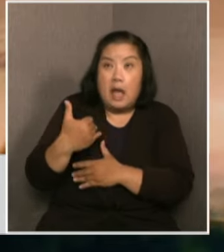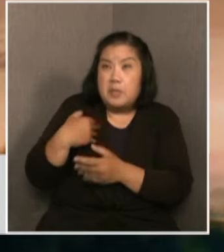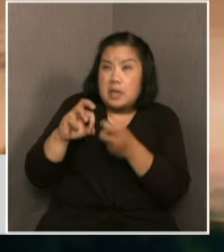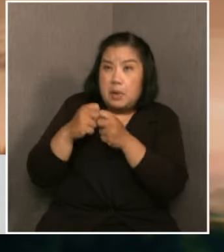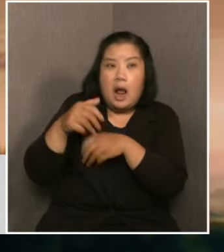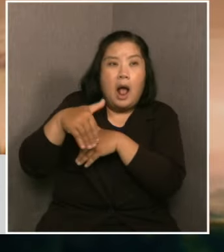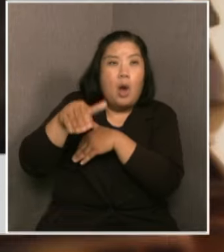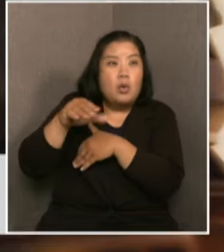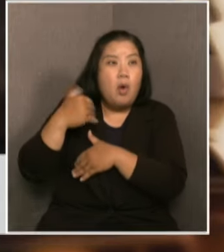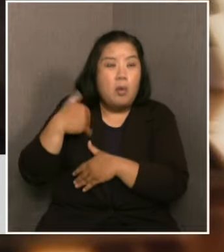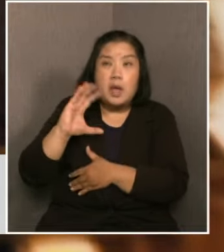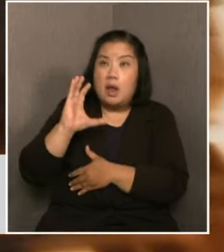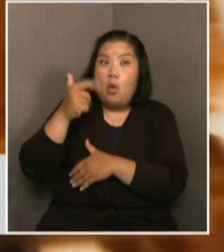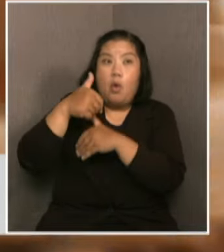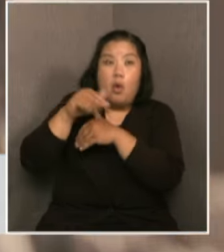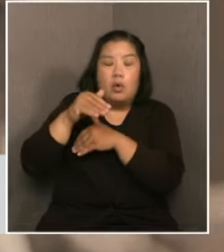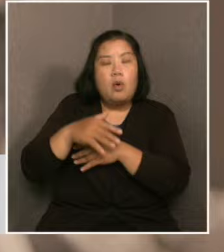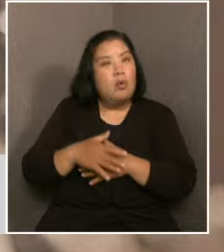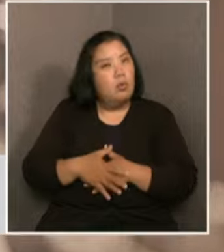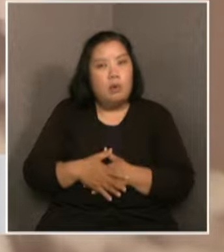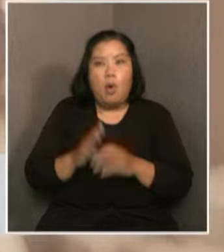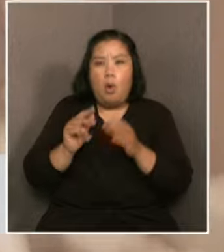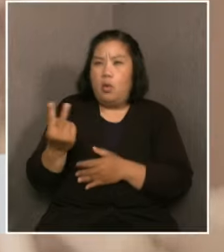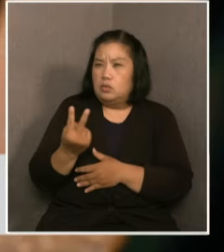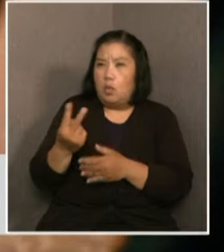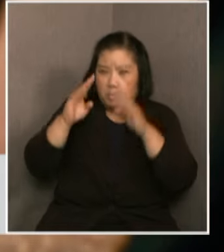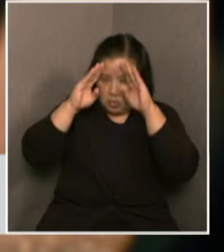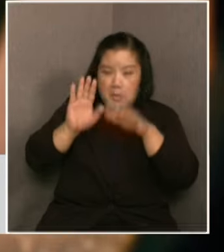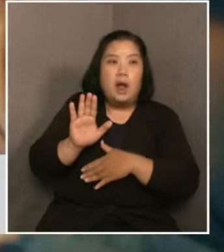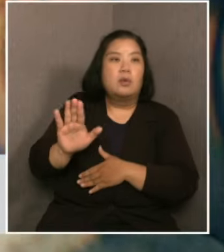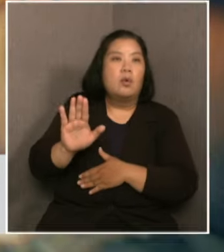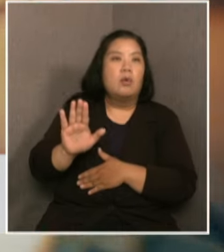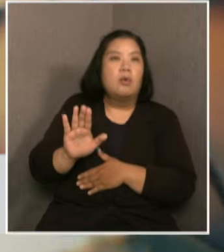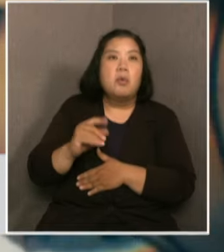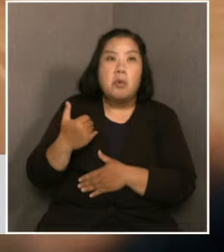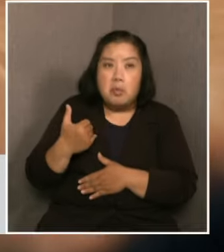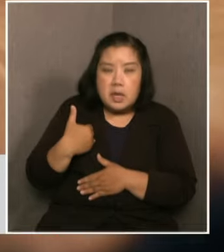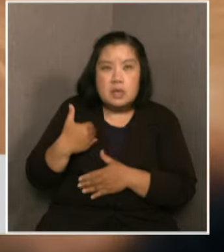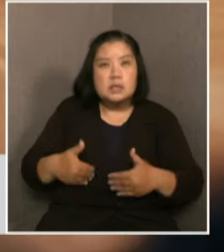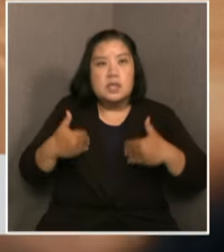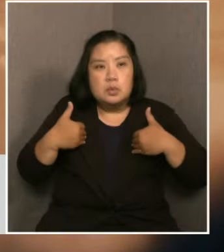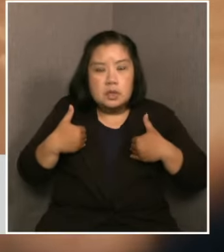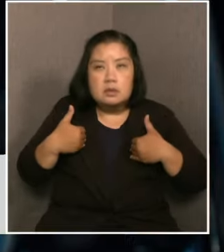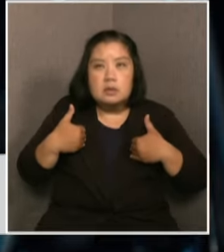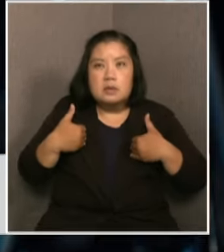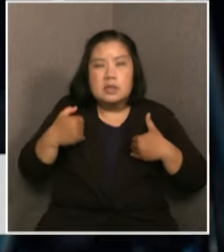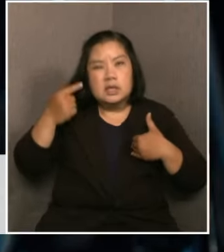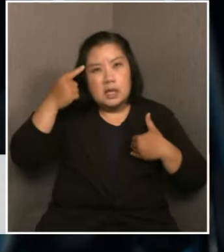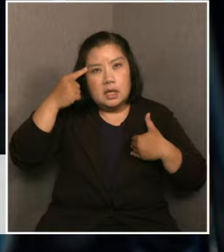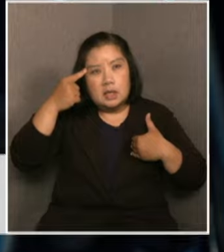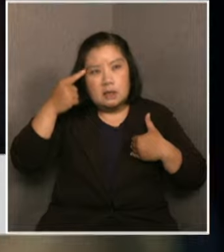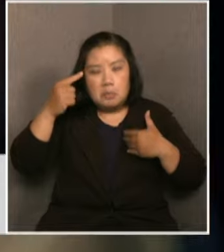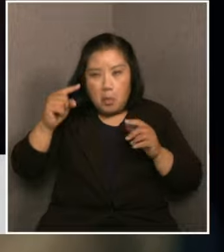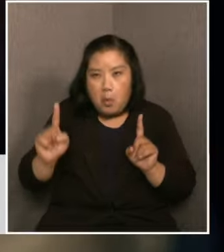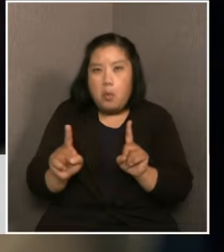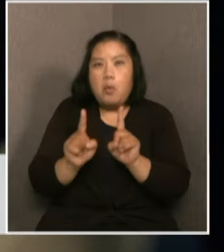รายในอวกาศที่ยากจะเอาชีวิตรอดภายใต้หายนะโชคชะตานำพาทั้งคู่ให้กลับมาเจอกันอีกครั้ง